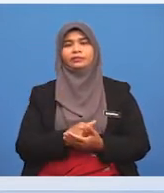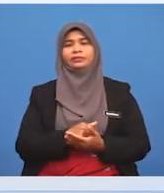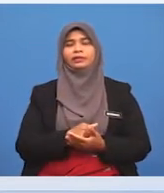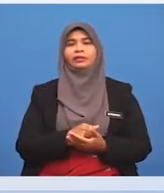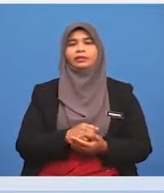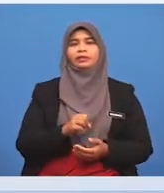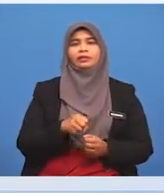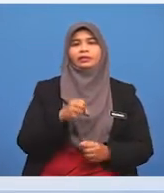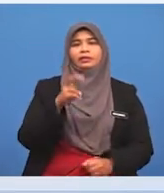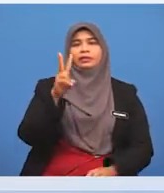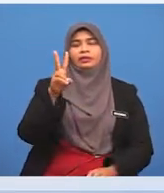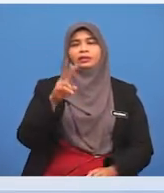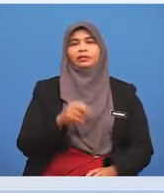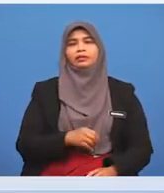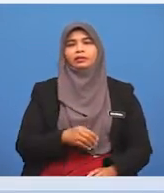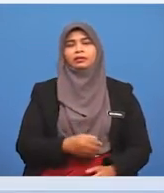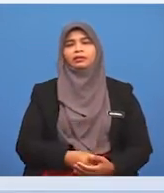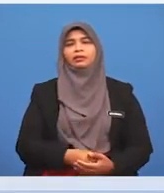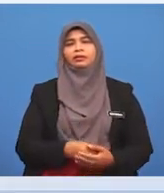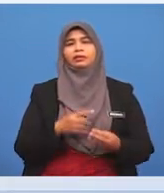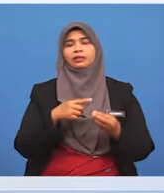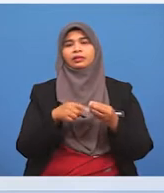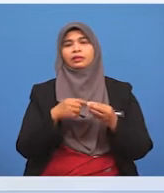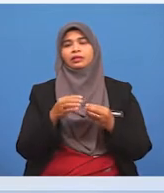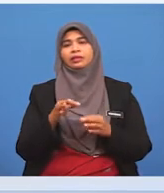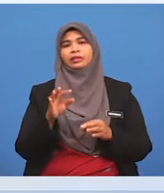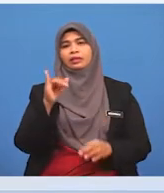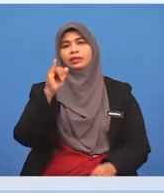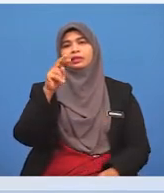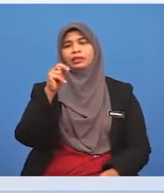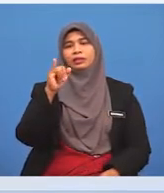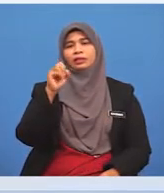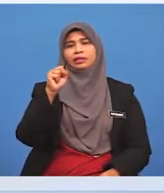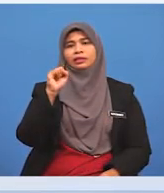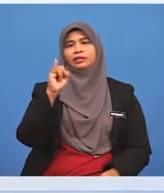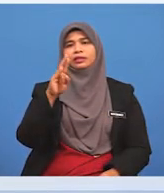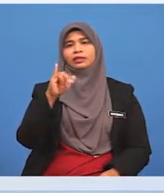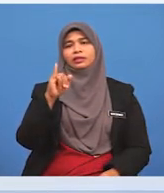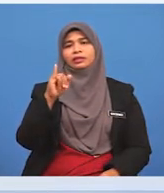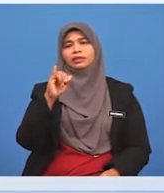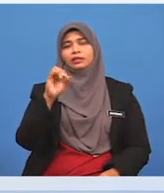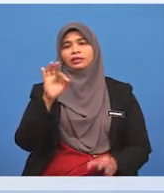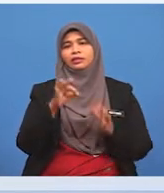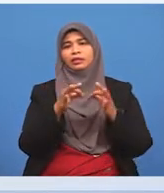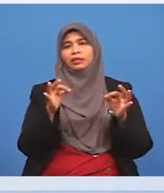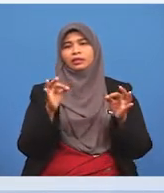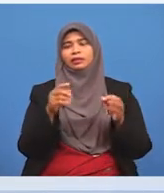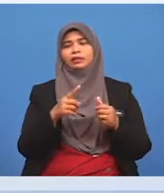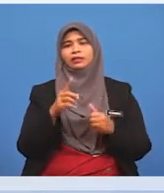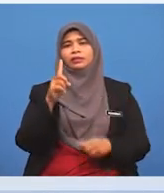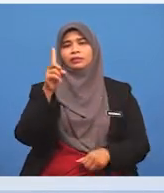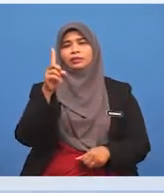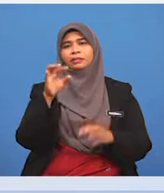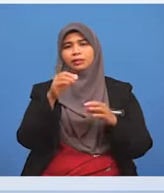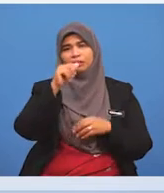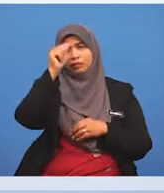Jawapan untuk soalan kedua pula ialah berkaitan dengan intisari ayat. Yang pertama, Allah Subhanahu Wa Taala